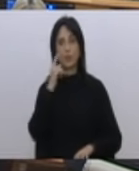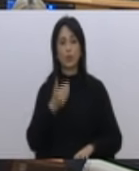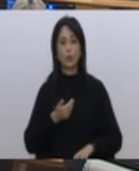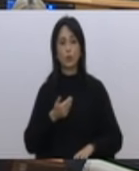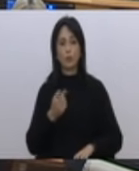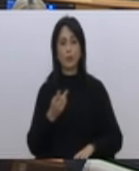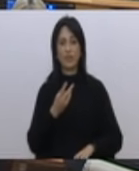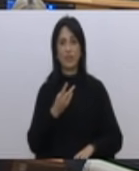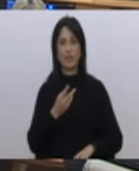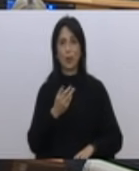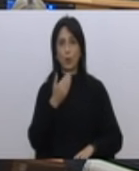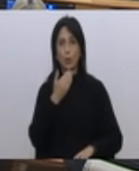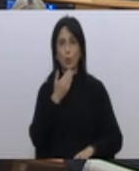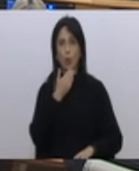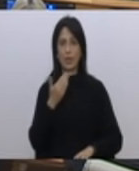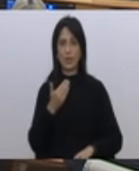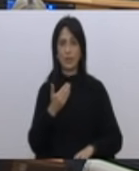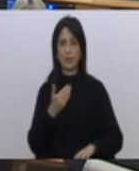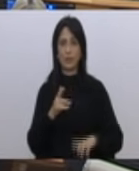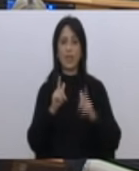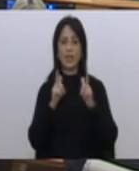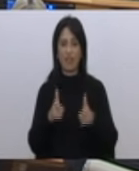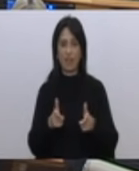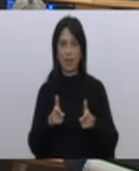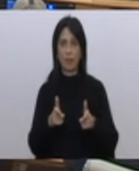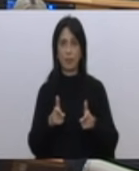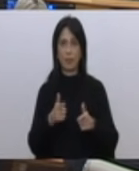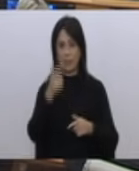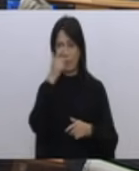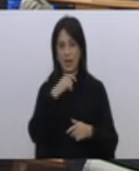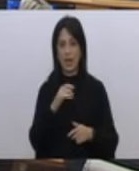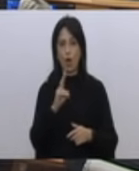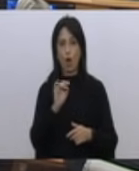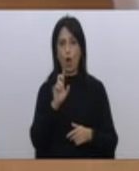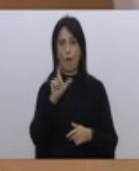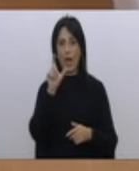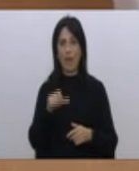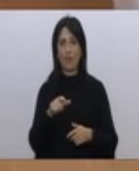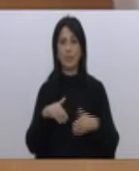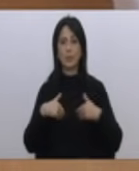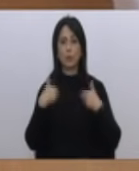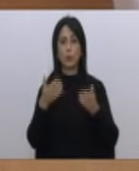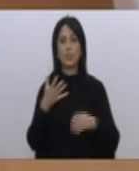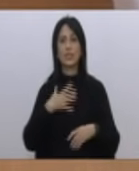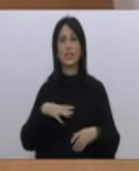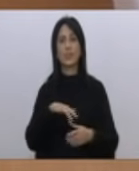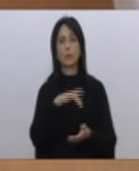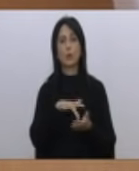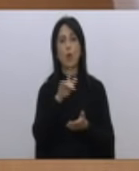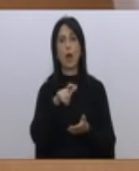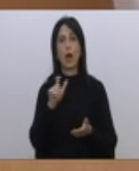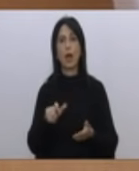ცხოვრებაში პირველად და უკანასკნელად დავეთანხმები ბატონ ირაკლი კობახიძეს და მივულოცავ საქართველოს